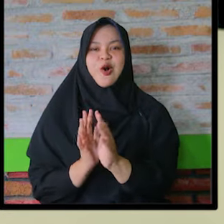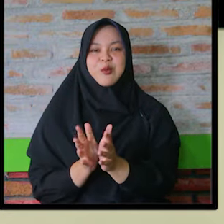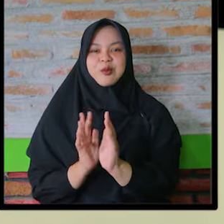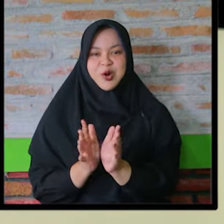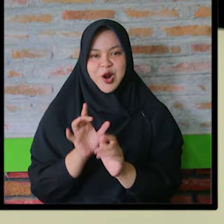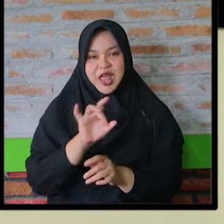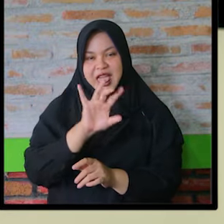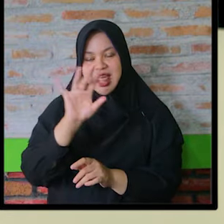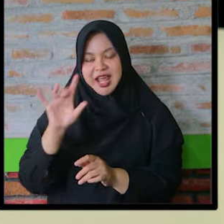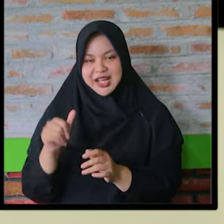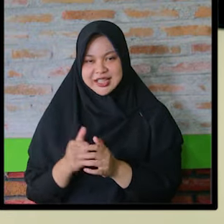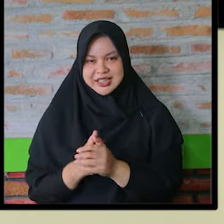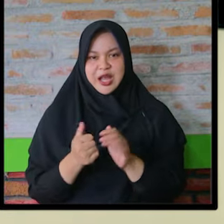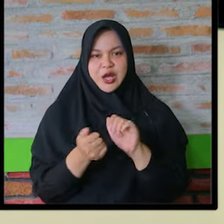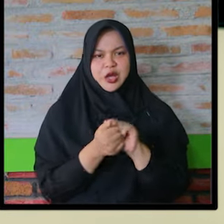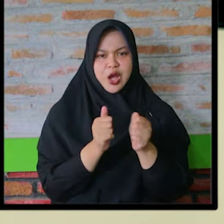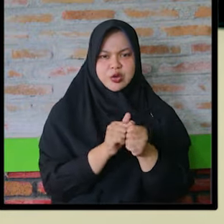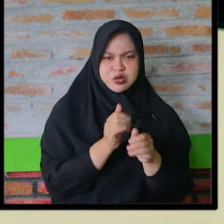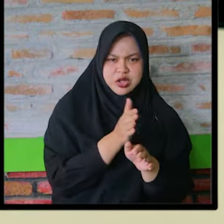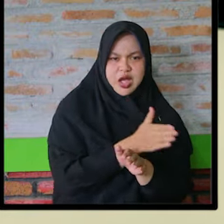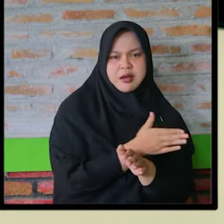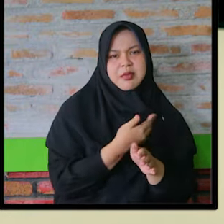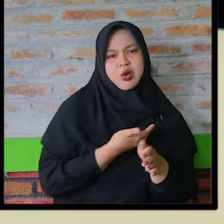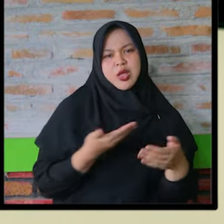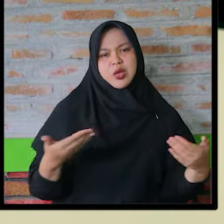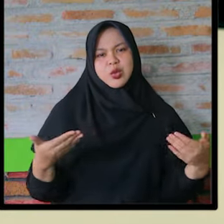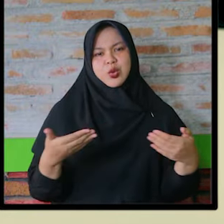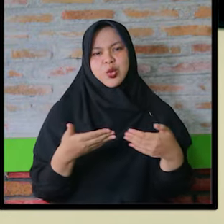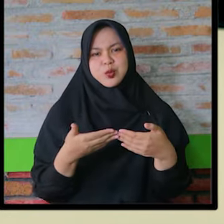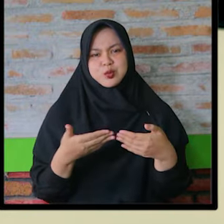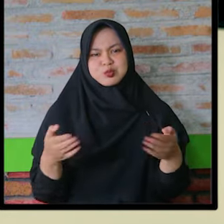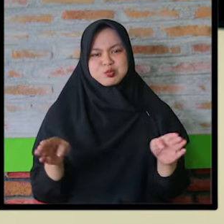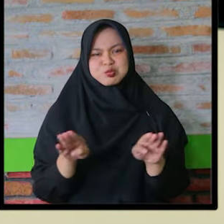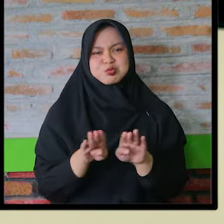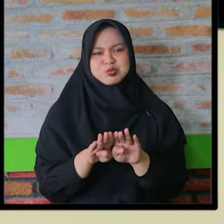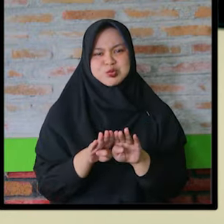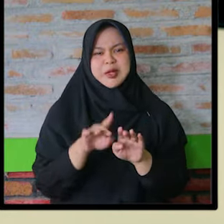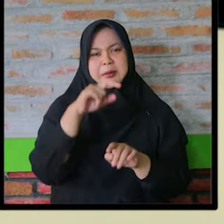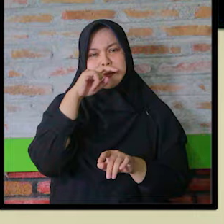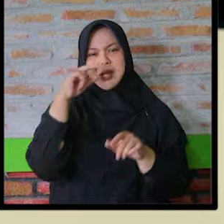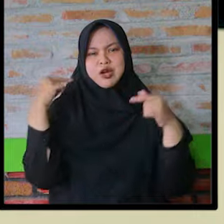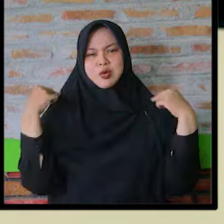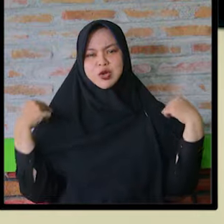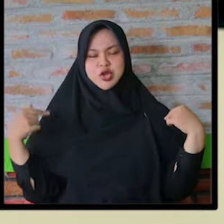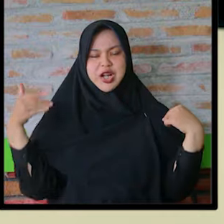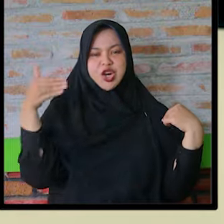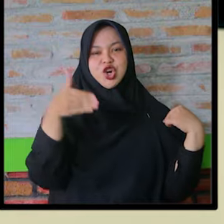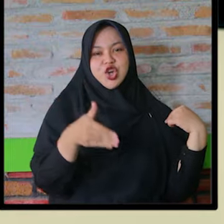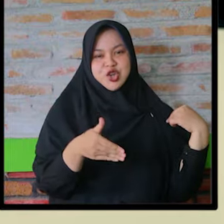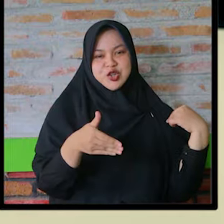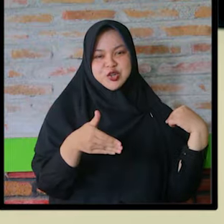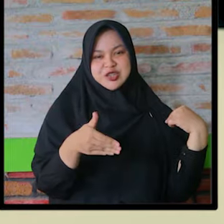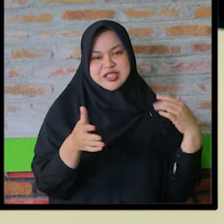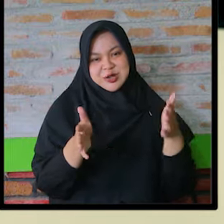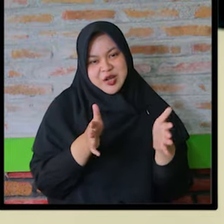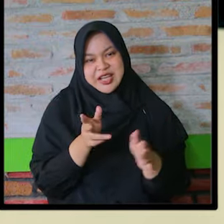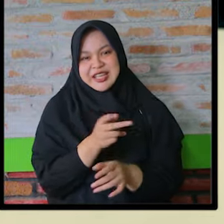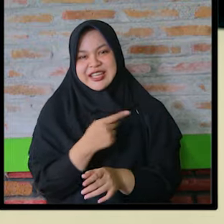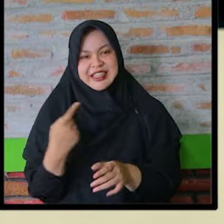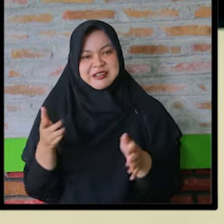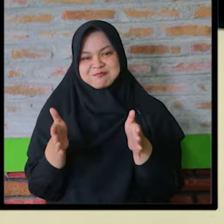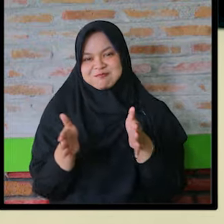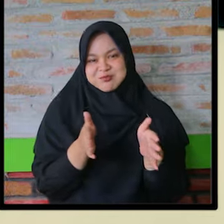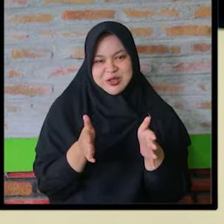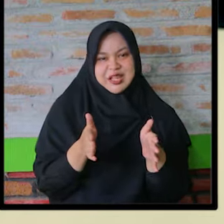lain sebagainya yang kasusnya semula mau ditutup sampai pak gubernurnya turun Ah dirujuk kita Alhamdulillah jalan lagi minimal jalan lagi